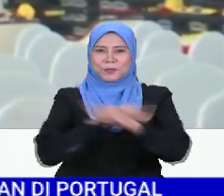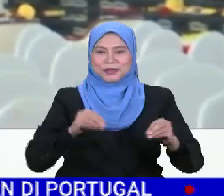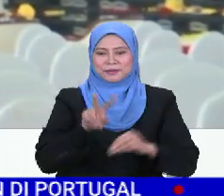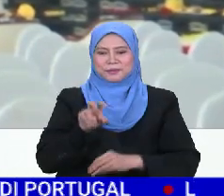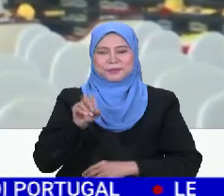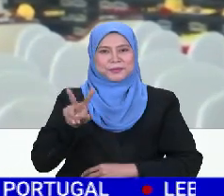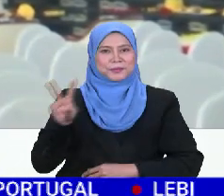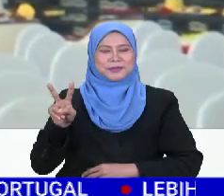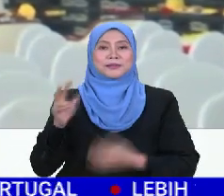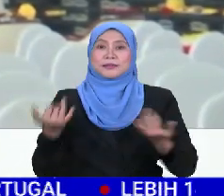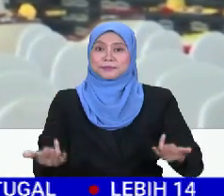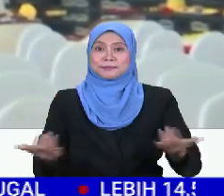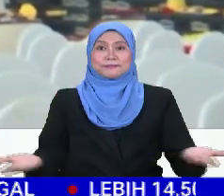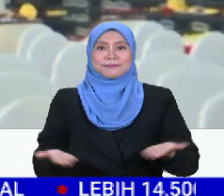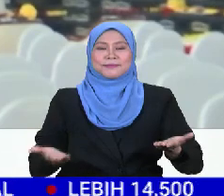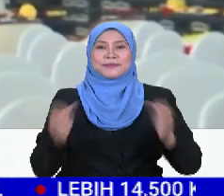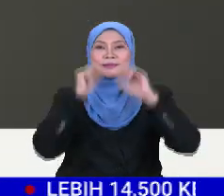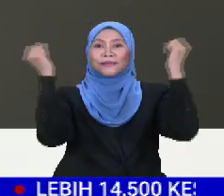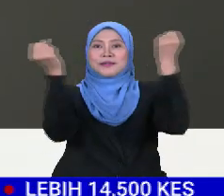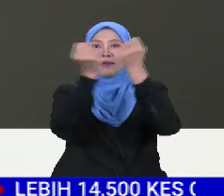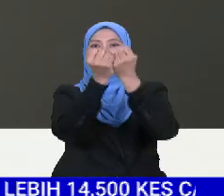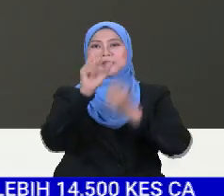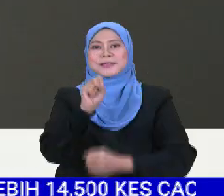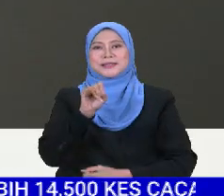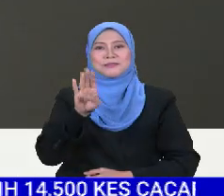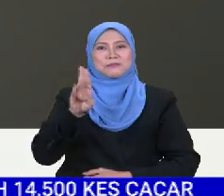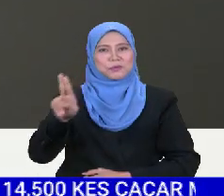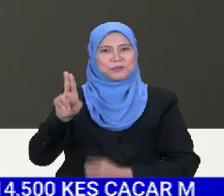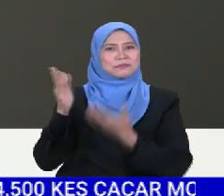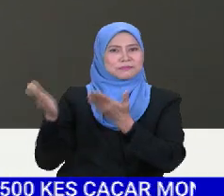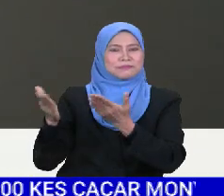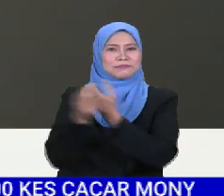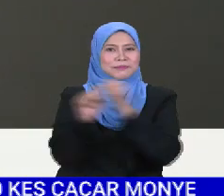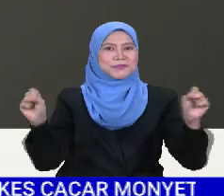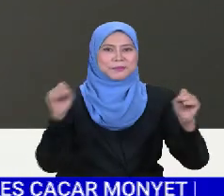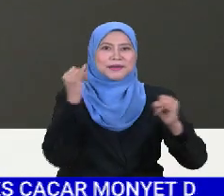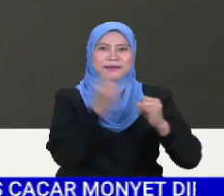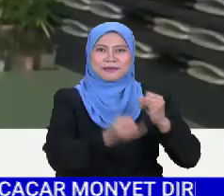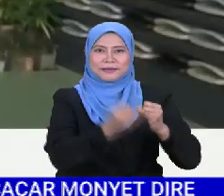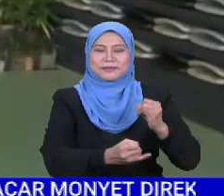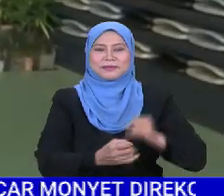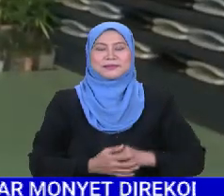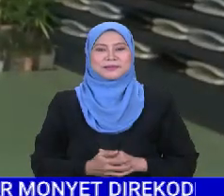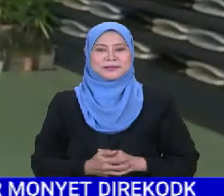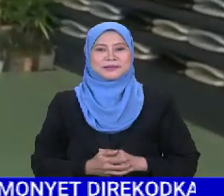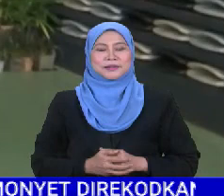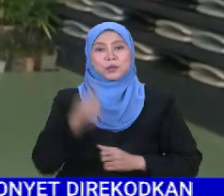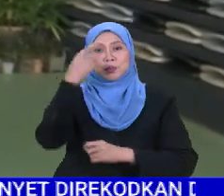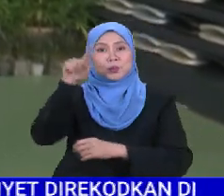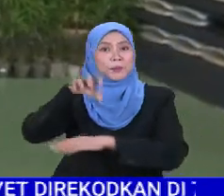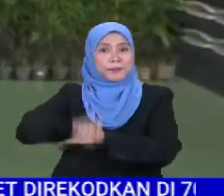2022. Saya sekarang berada di Stadium Tertutup Sibu untuk menyaksikan persiapan akhir untuk